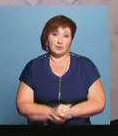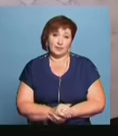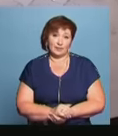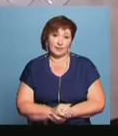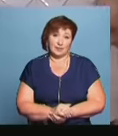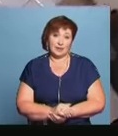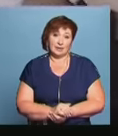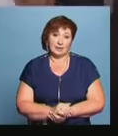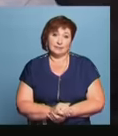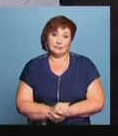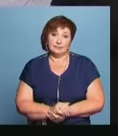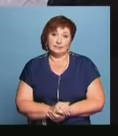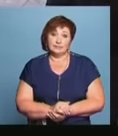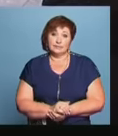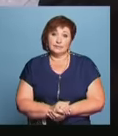Внимание, ответ.